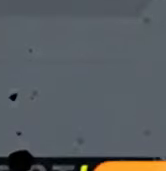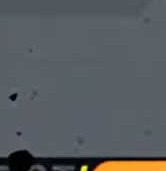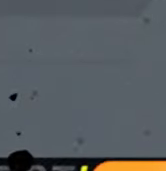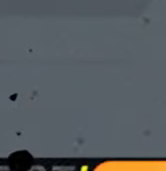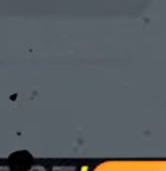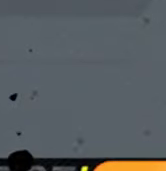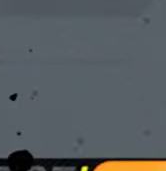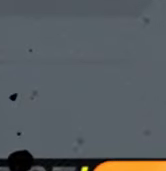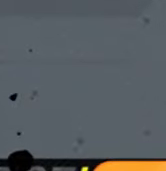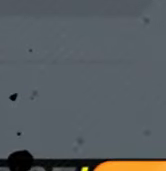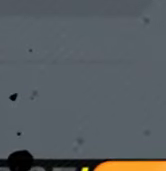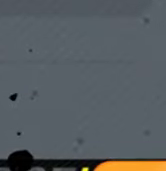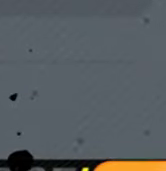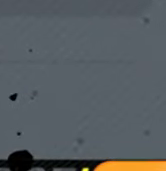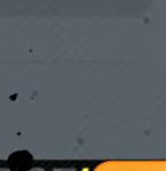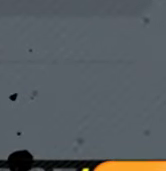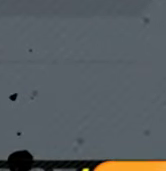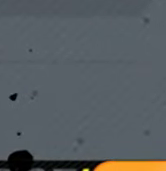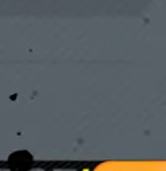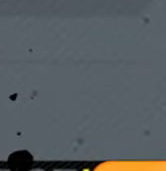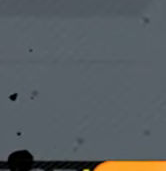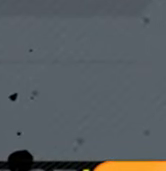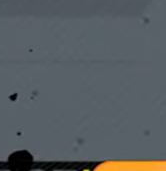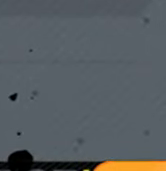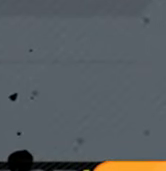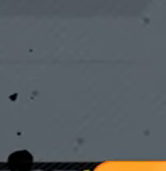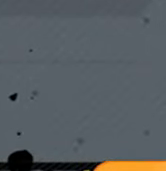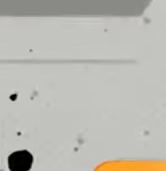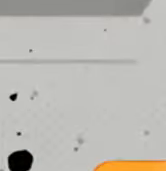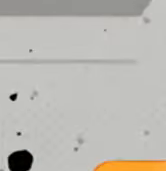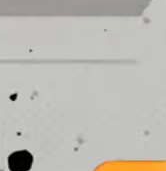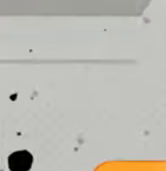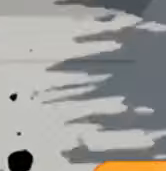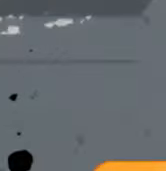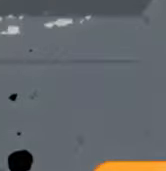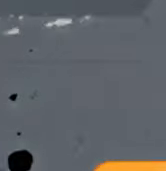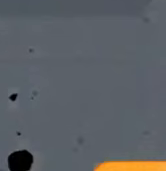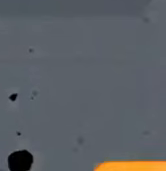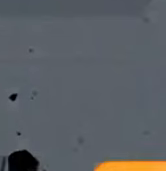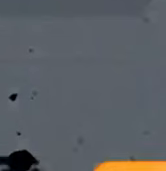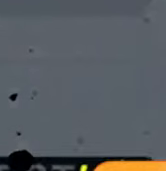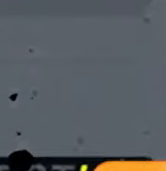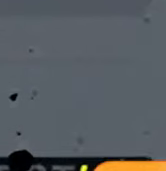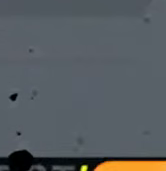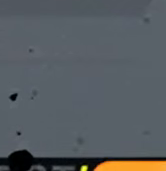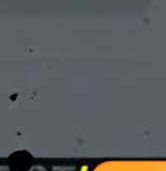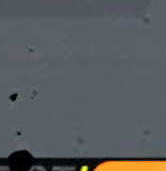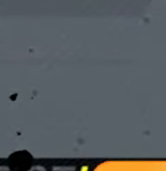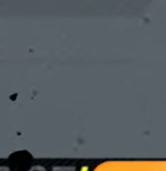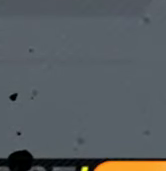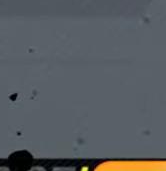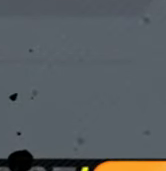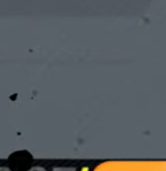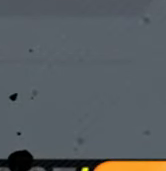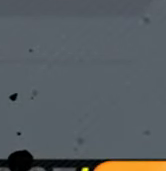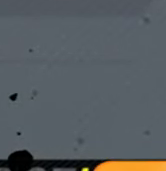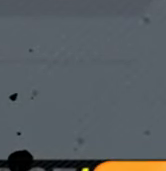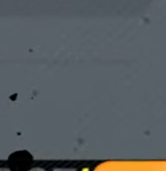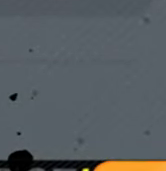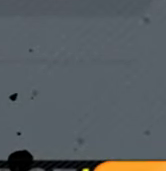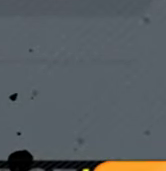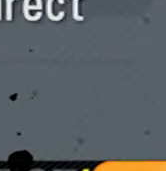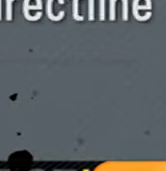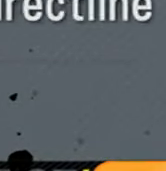fedha Chris Kipto, mwenyekiti wa IRA Mwambu Mabonga, mkurugenzi mkuu wa usajili wa biashara, benki